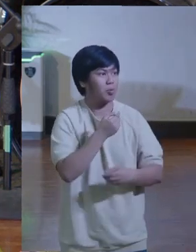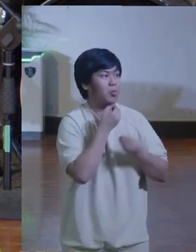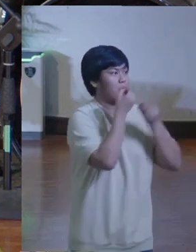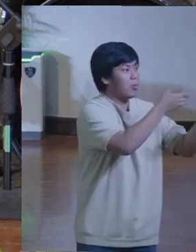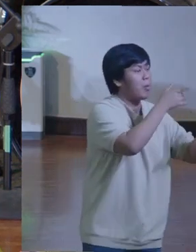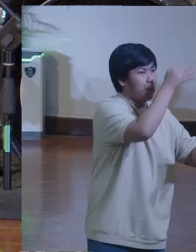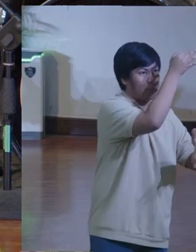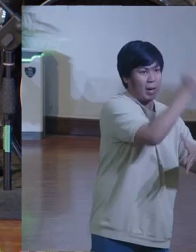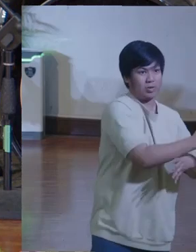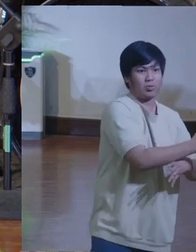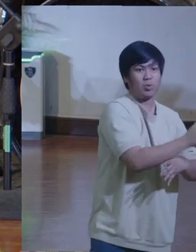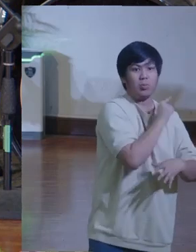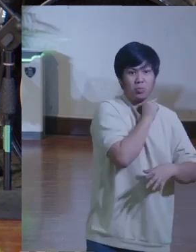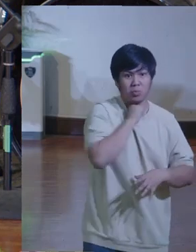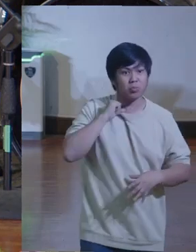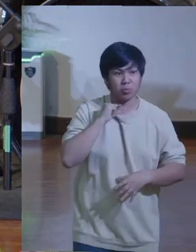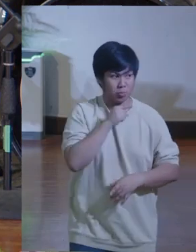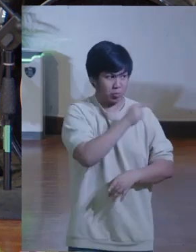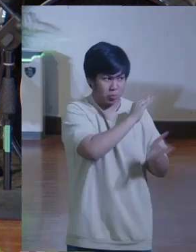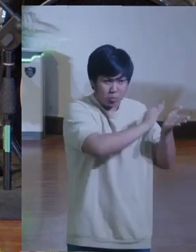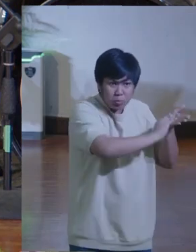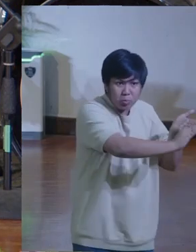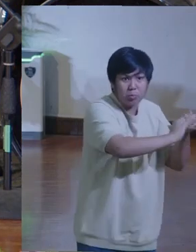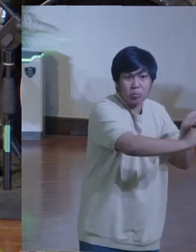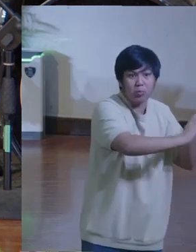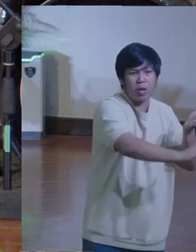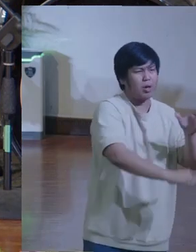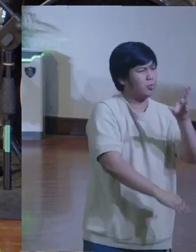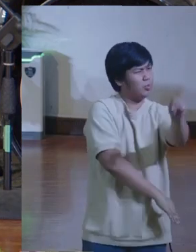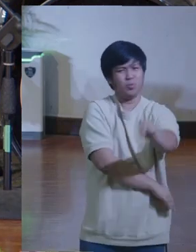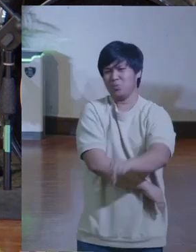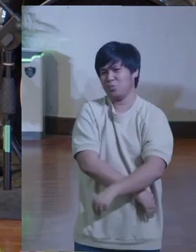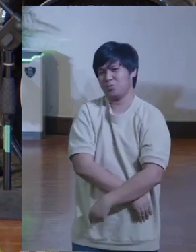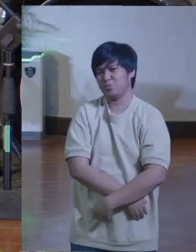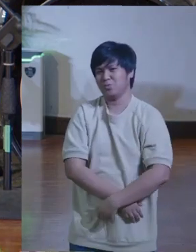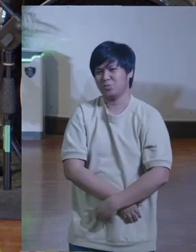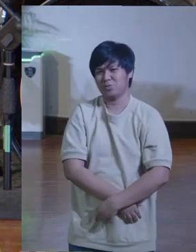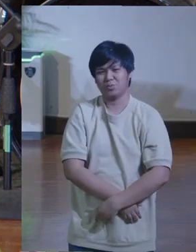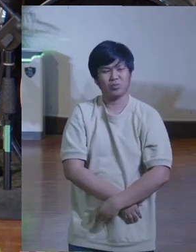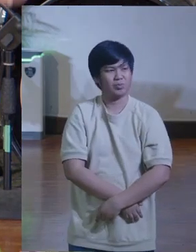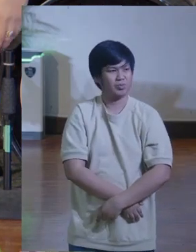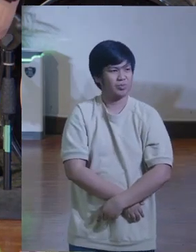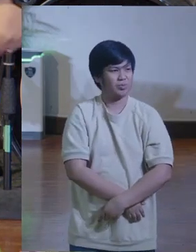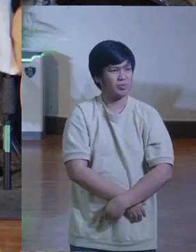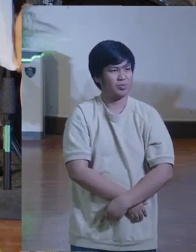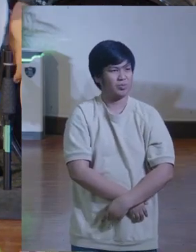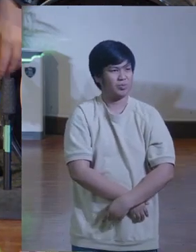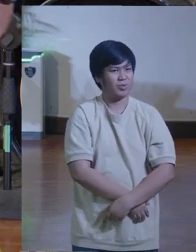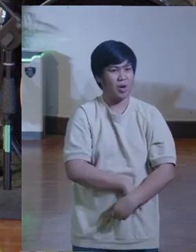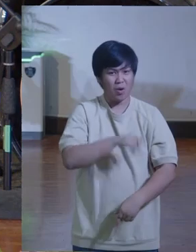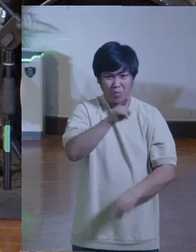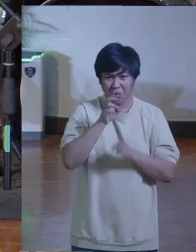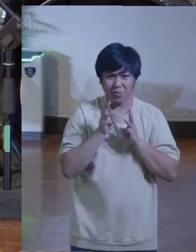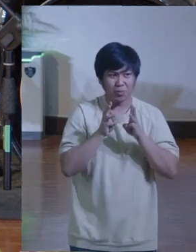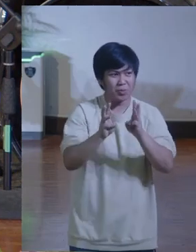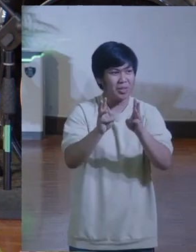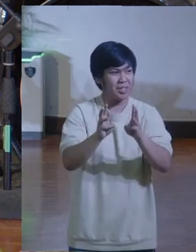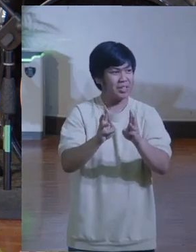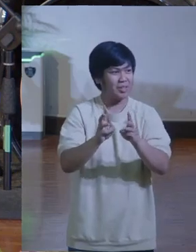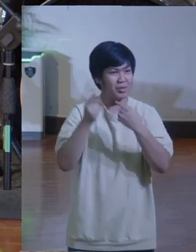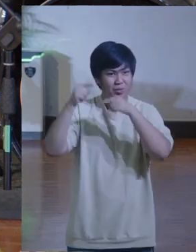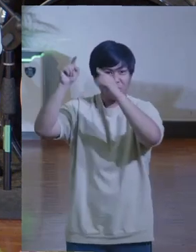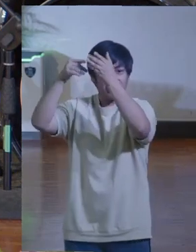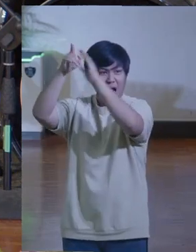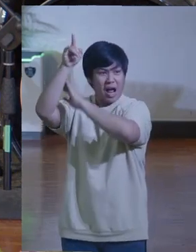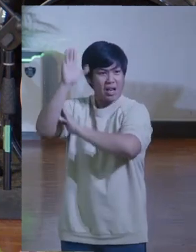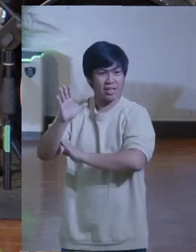pastor, to a priest? Hindi po. Isa lang po ang daan natin papuntang Panginoon at